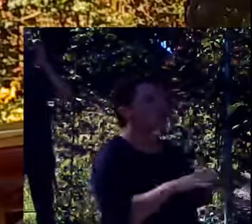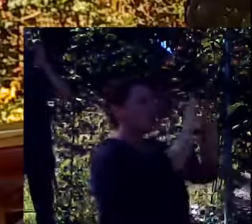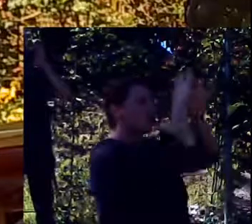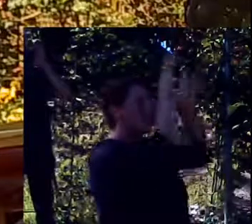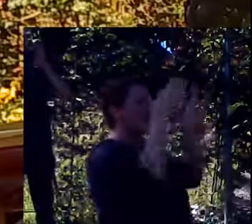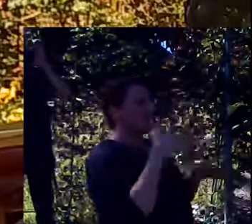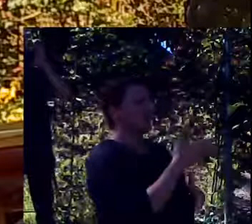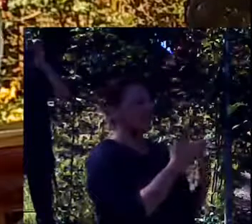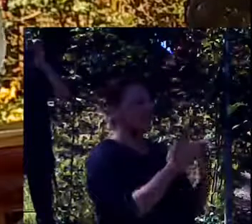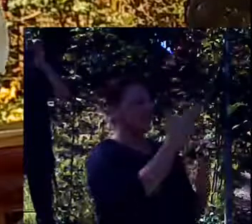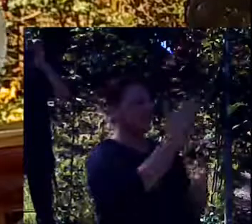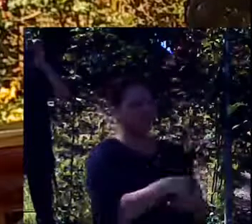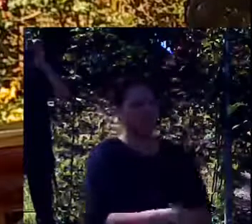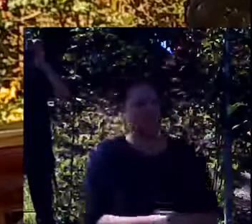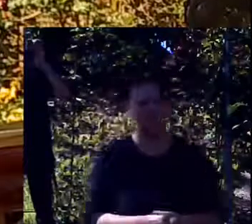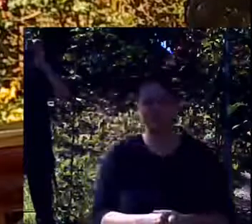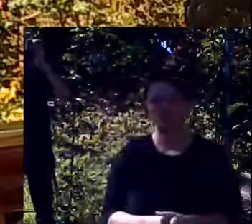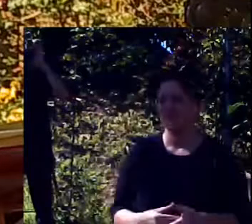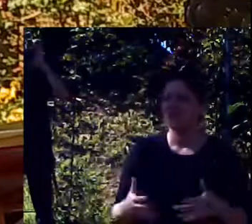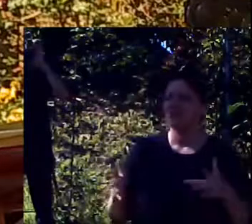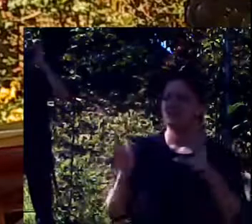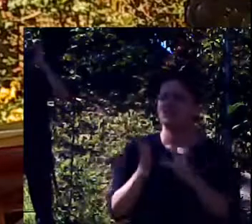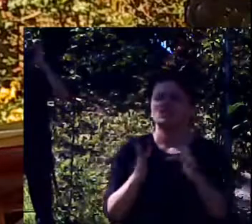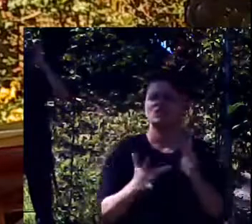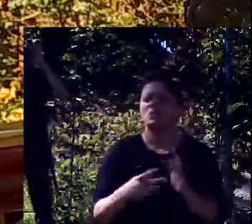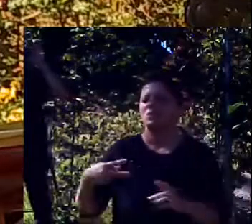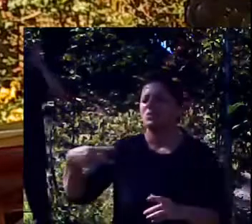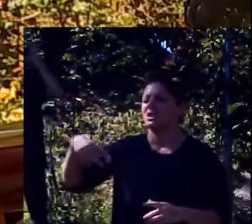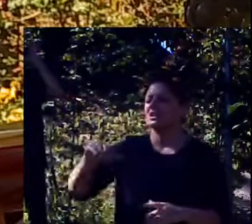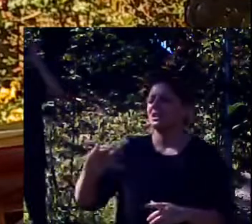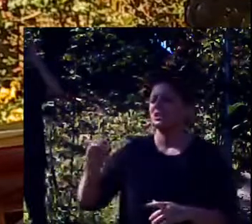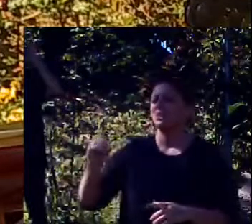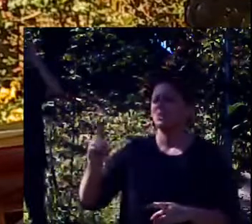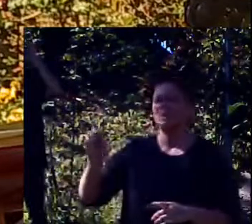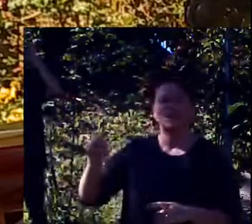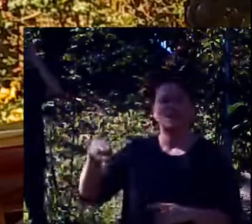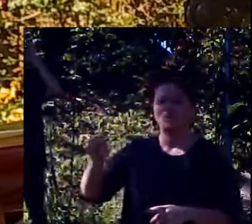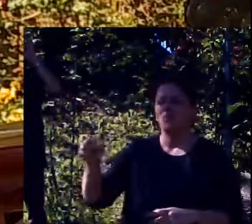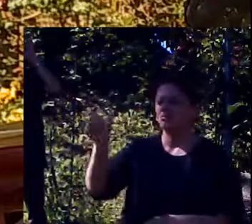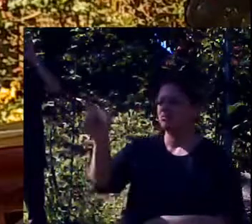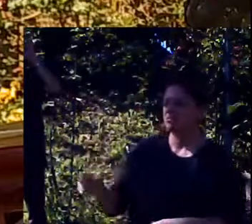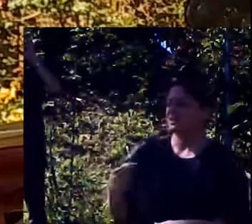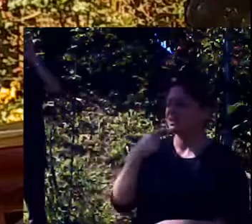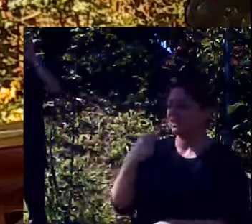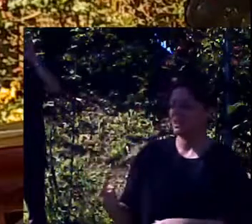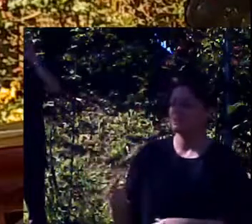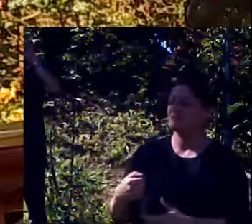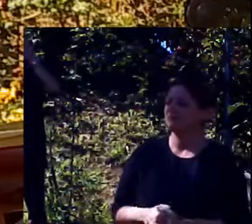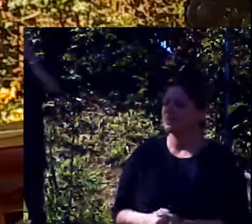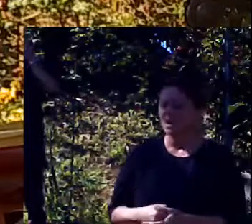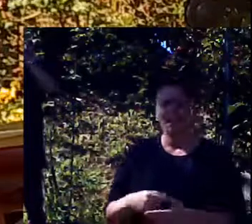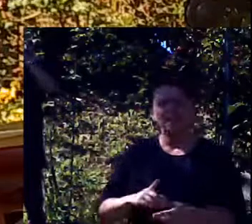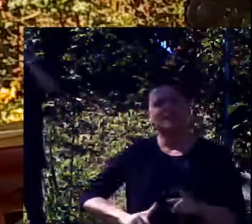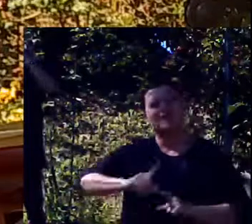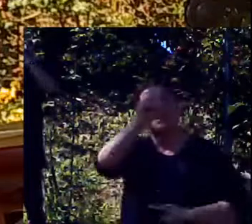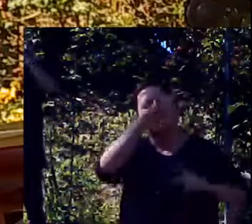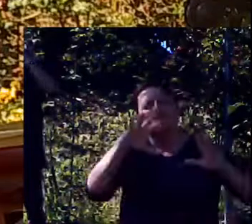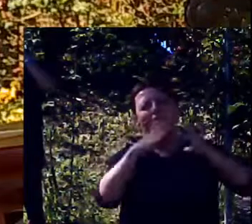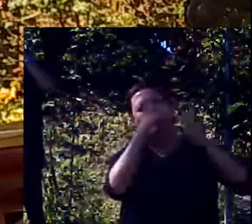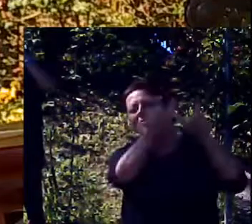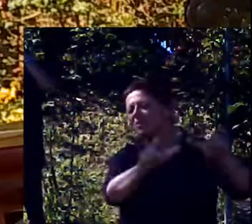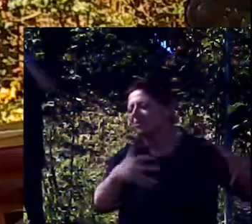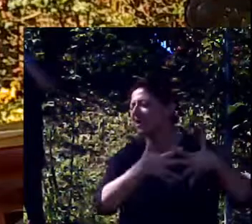in quel tempo il signore gesù disse a nicodemo dio ha tanto amato il mondo da